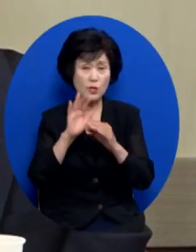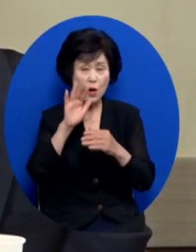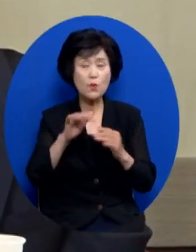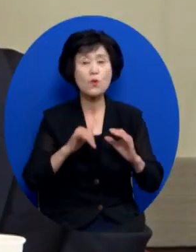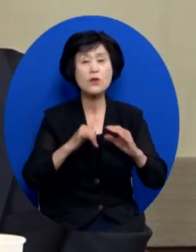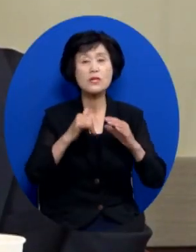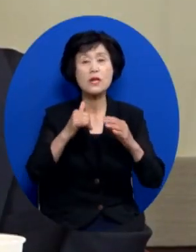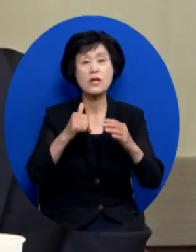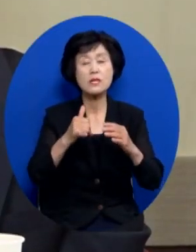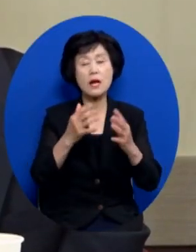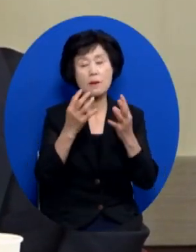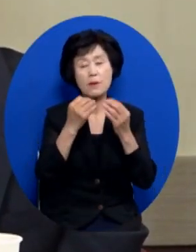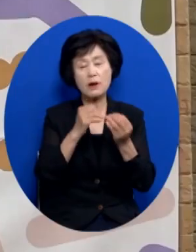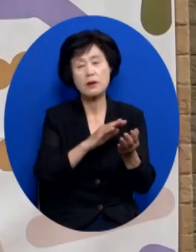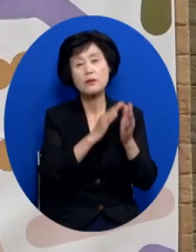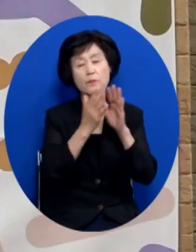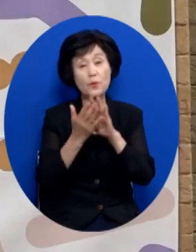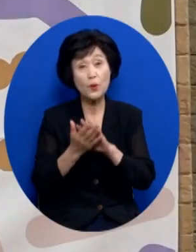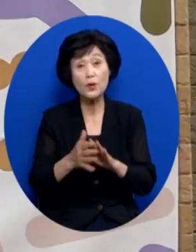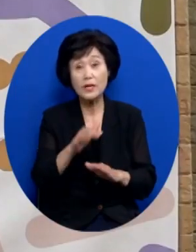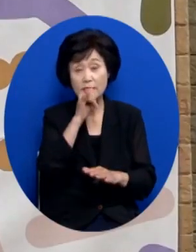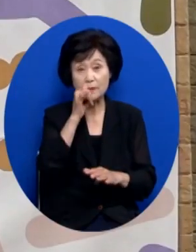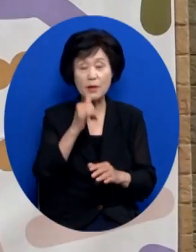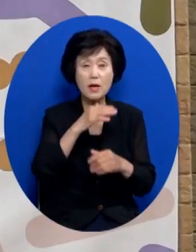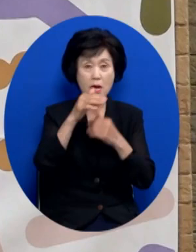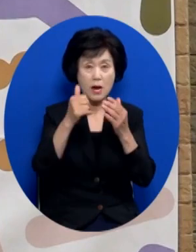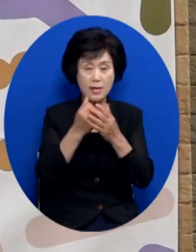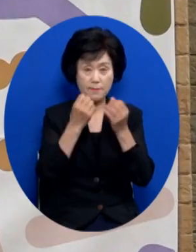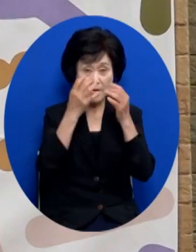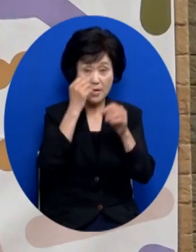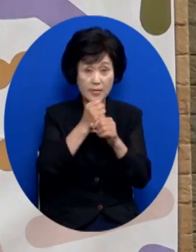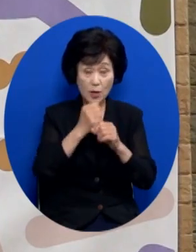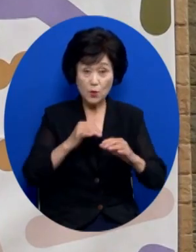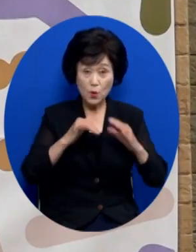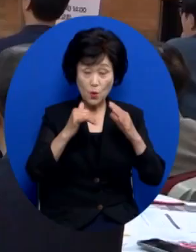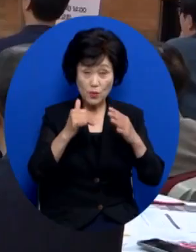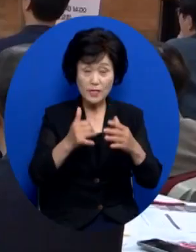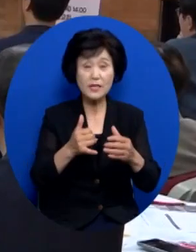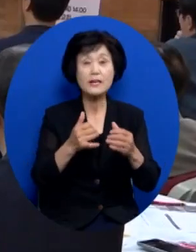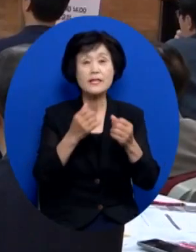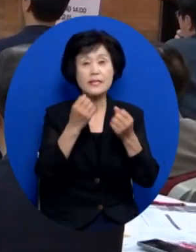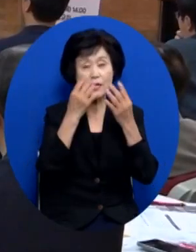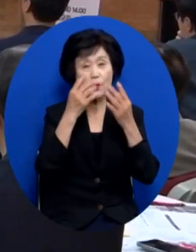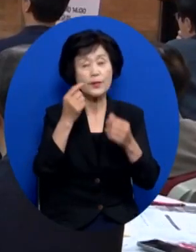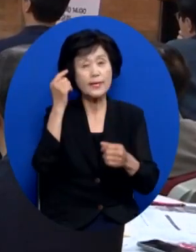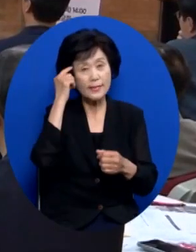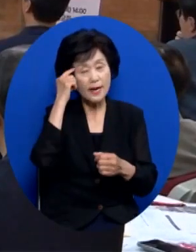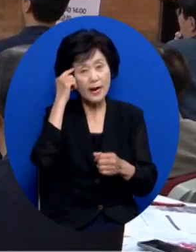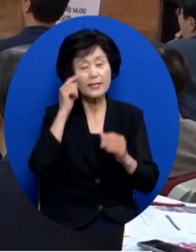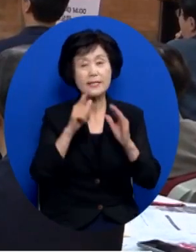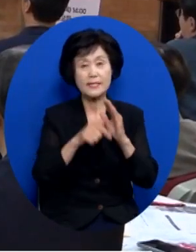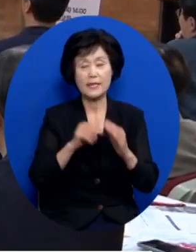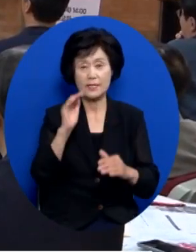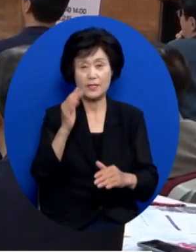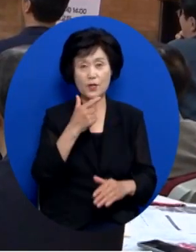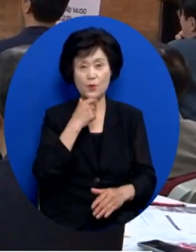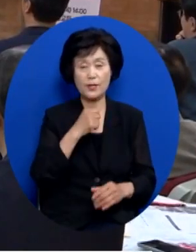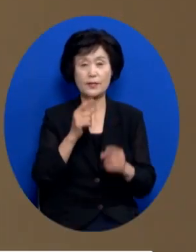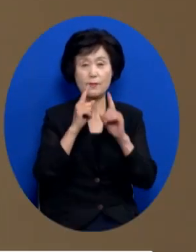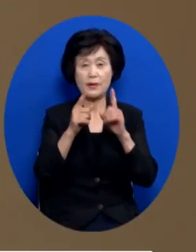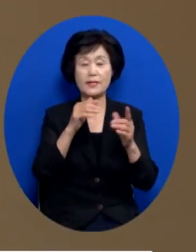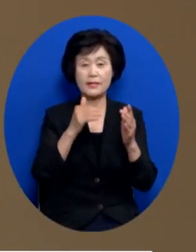변했다며 하나님의 창조 세계를 새롭게 생각하는 시간이 되길 바란다고 전했습니다. 이번 간담회는